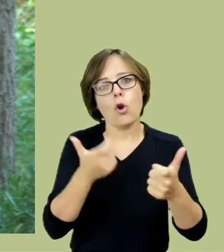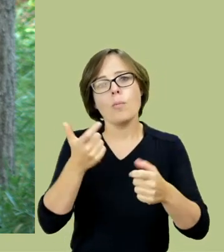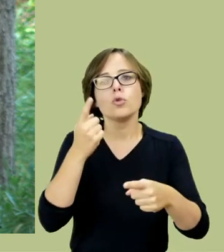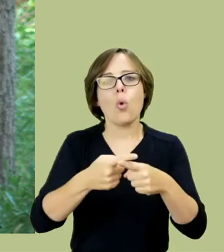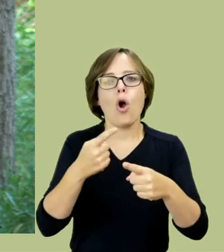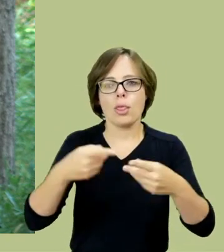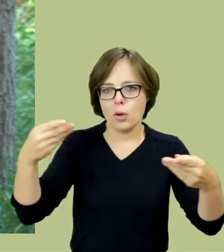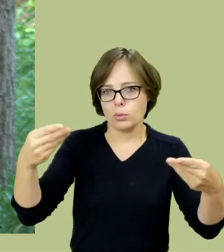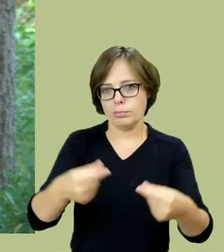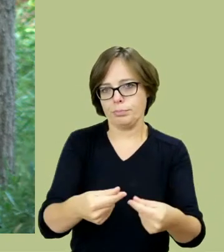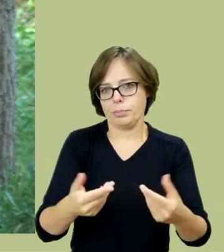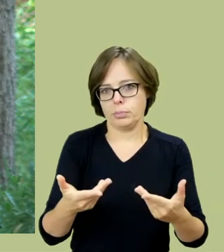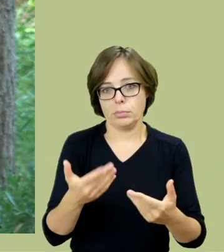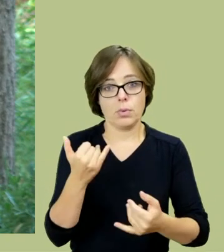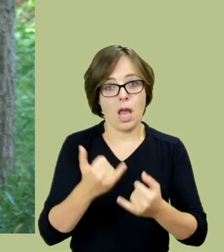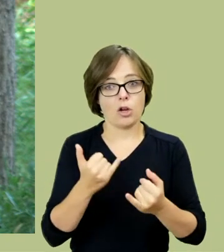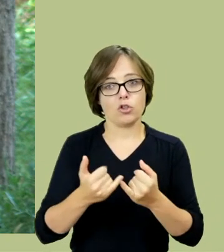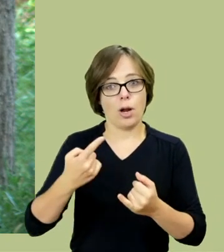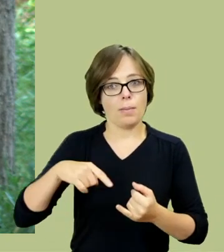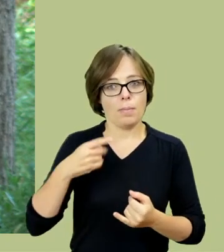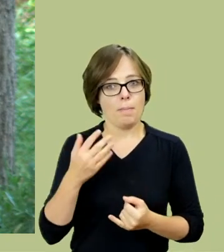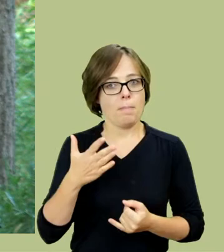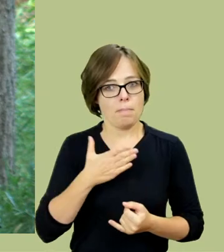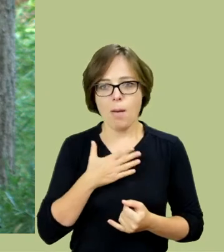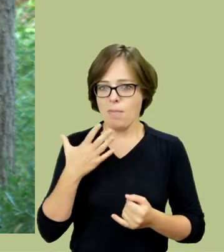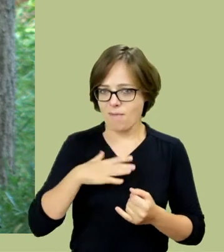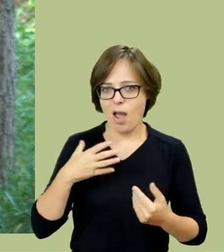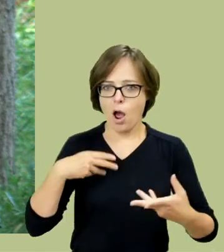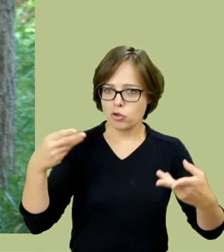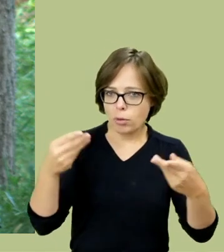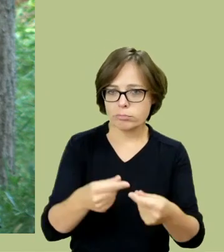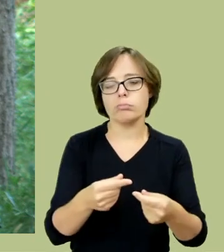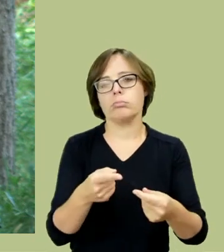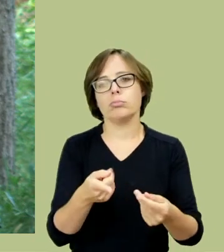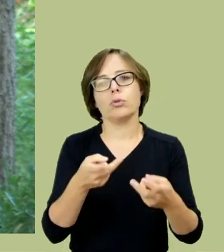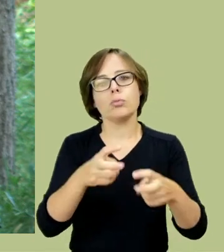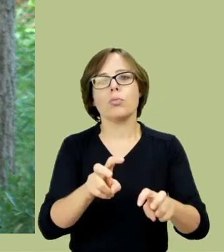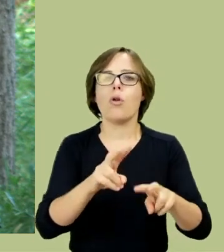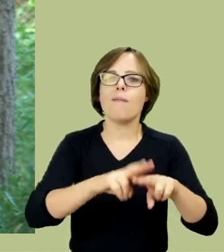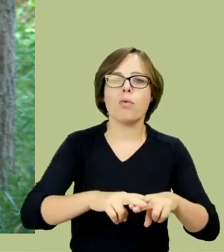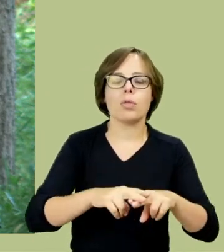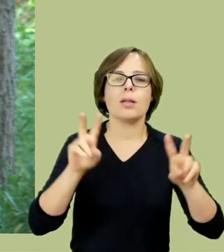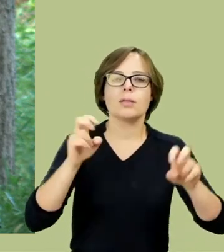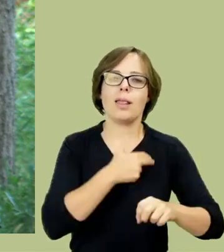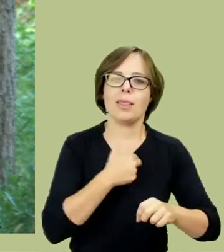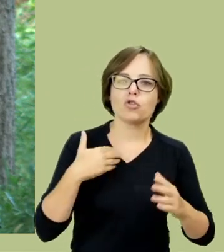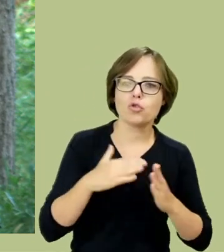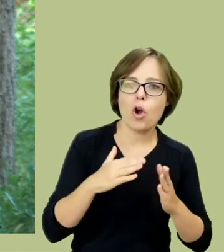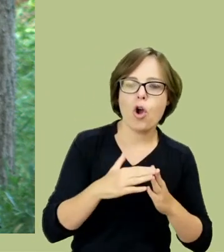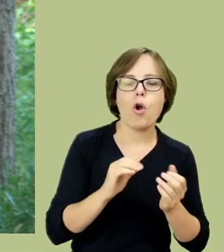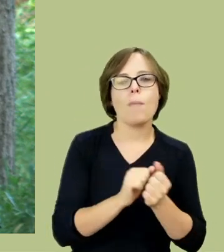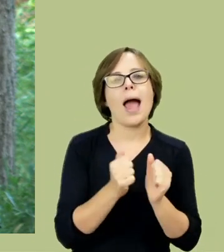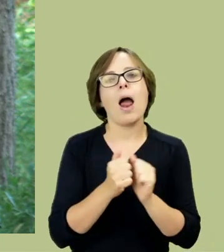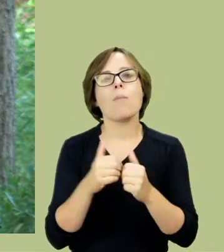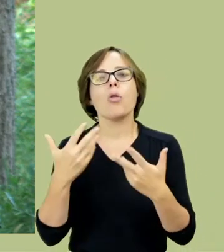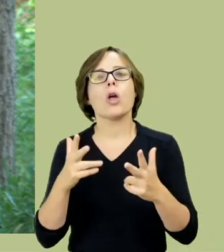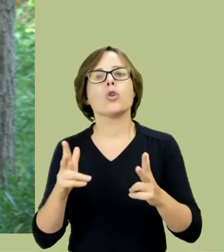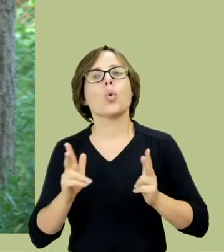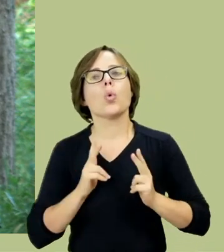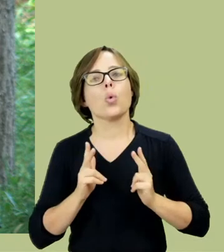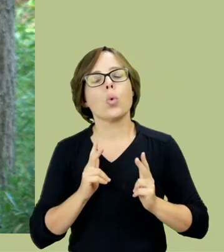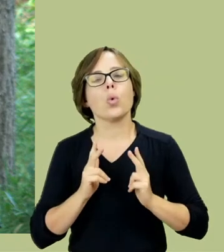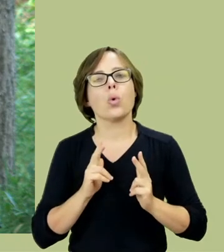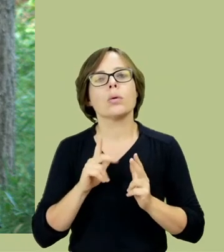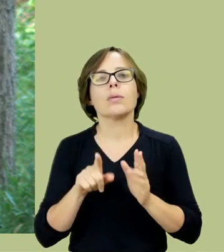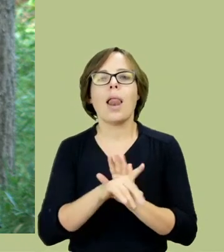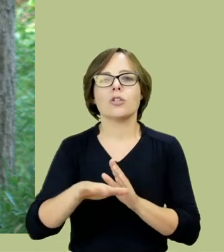nam się dobrze powodzi, po to, żeby budować fundację Nasz Dom czy sanatorium dla dzieci w Otwocku Olin.